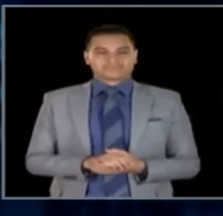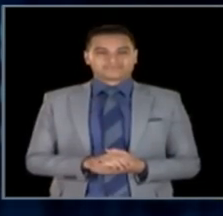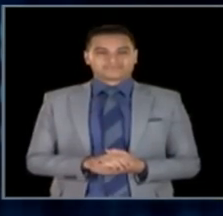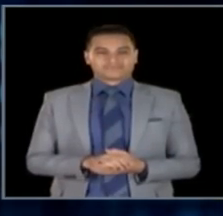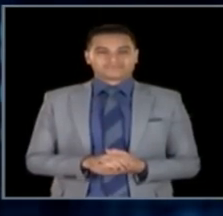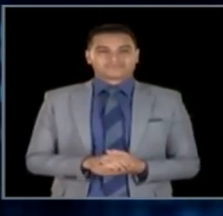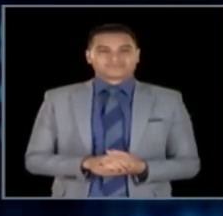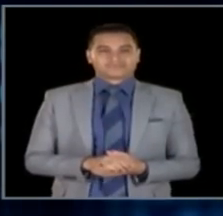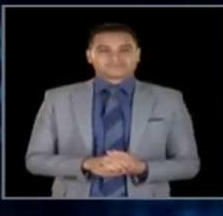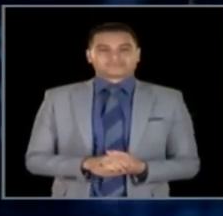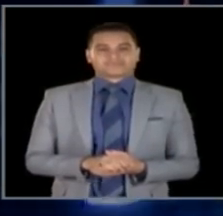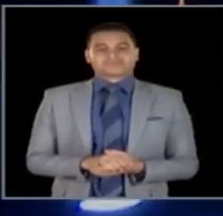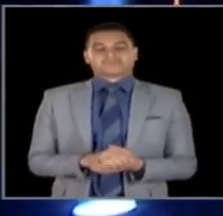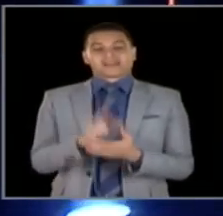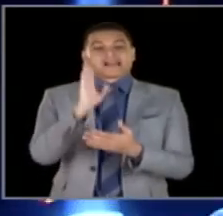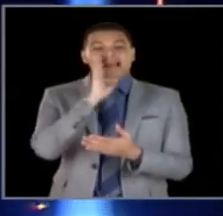العلم.